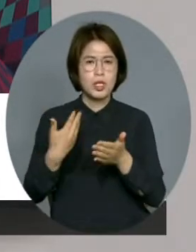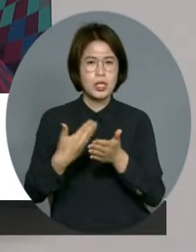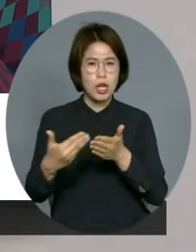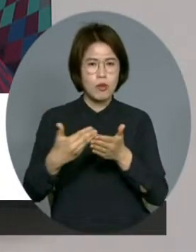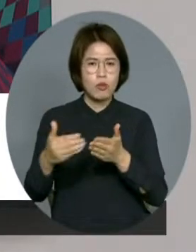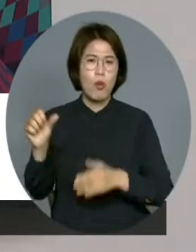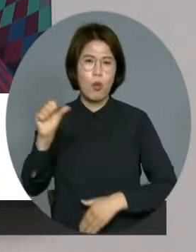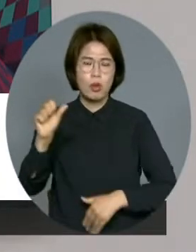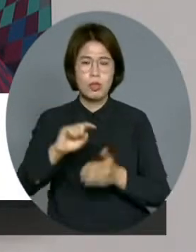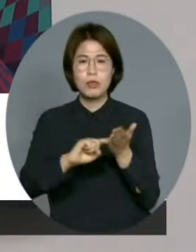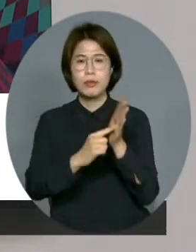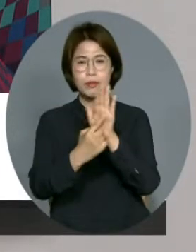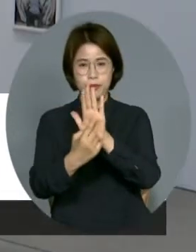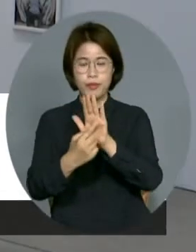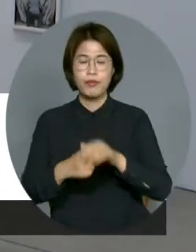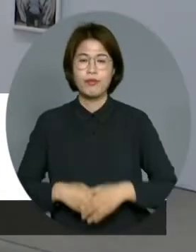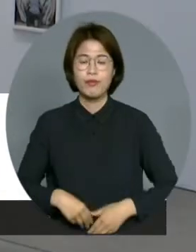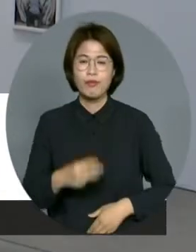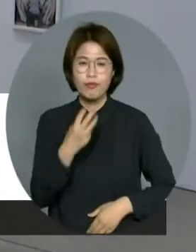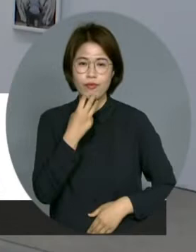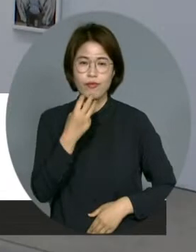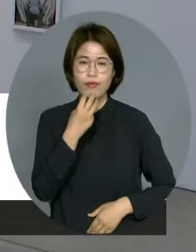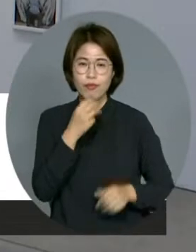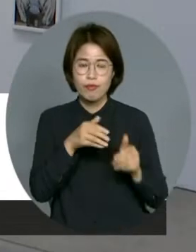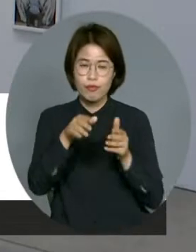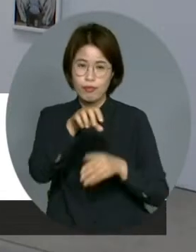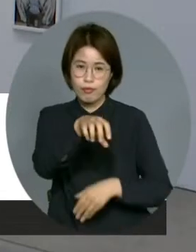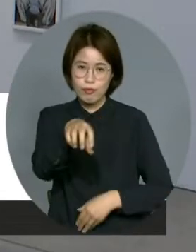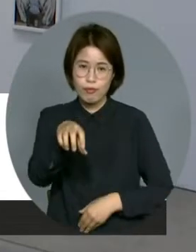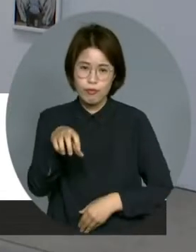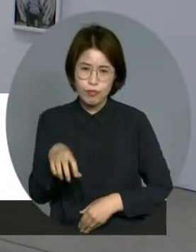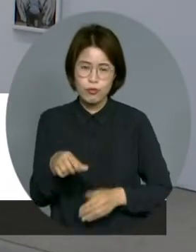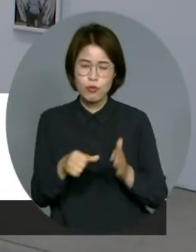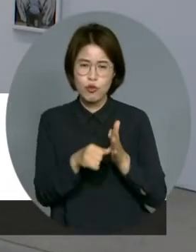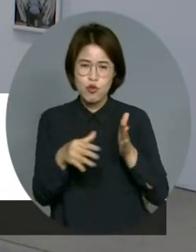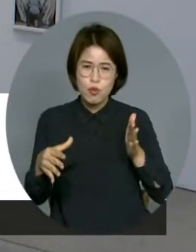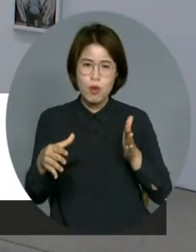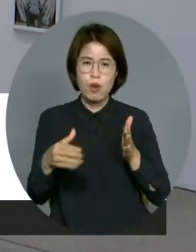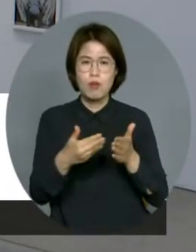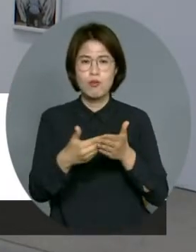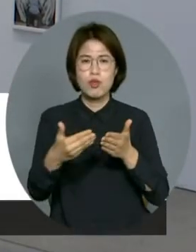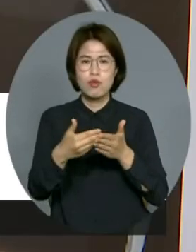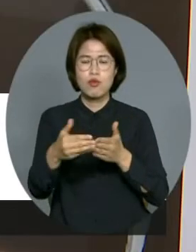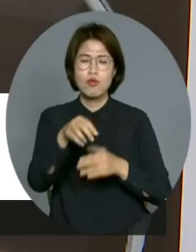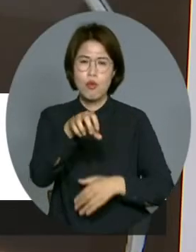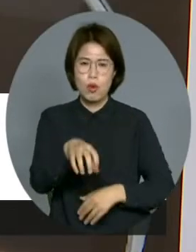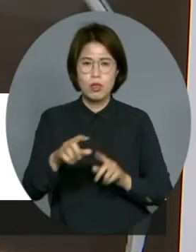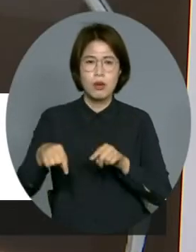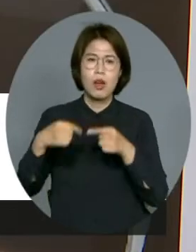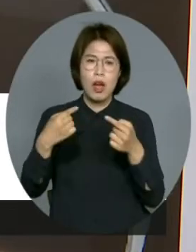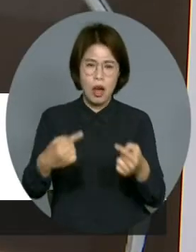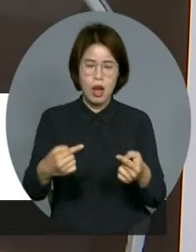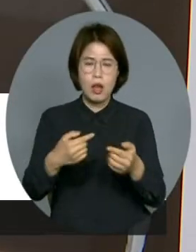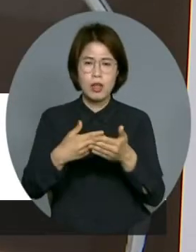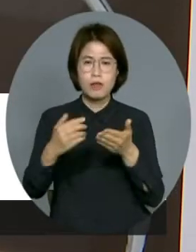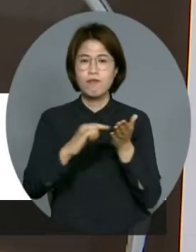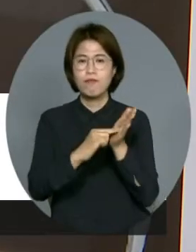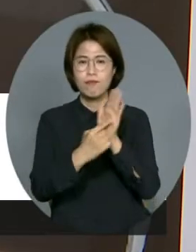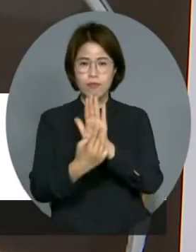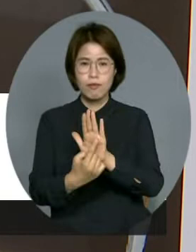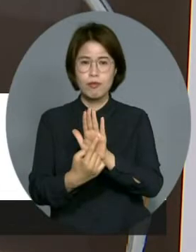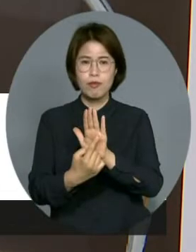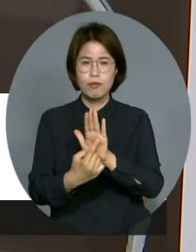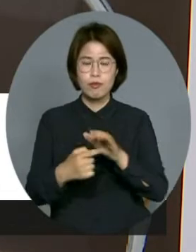점을 선보입니다 서울과 경기 등의 전국의 대표 바랑 100여 곳이 참가해 대표작들을 내놓으며 각 지역